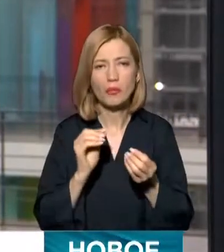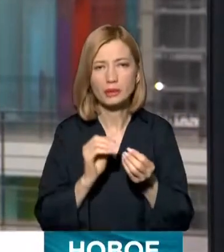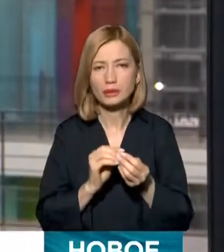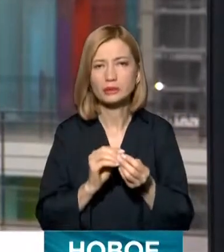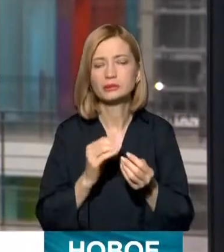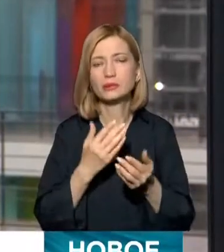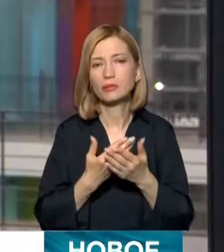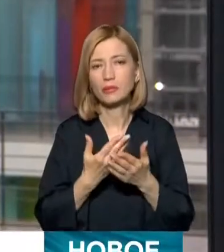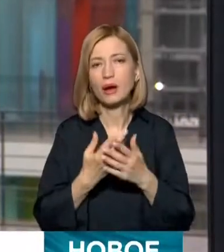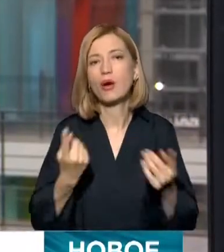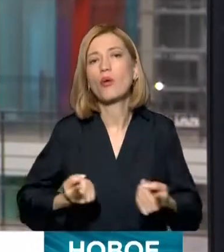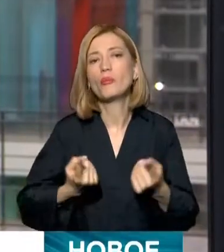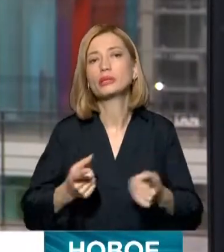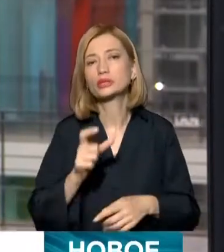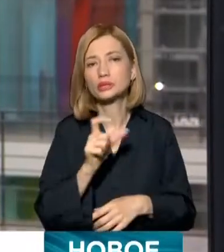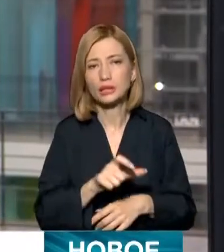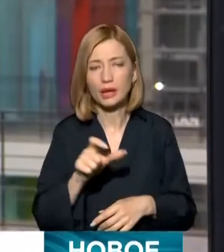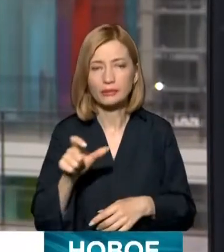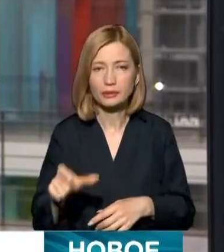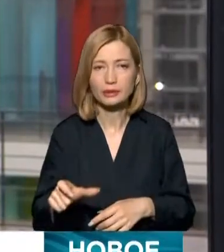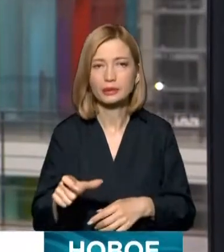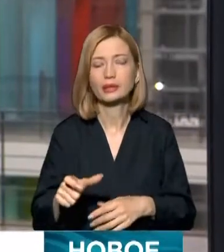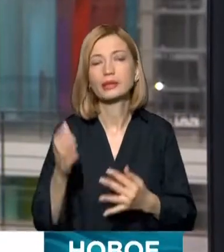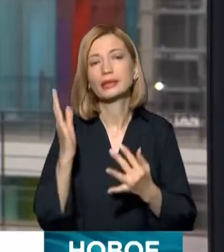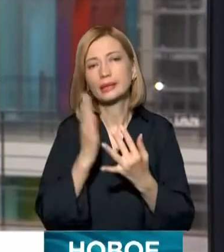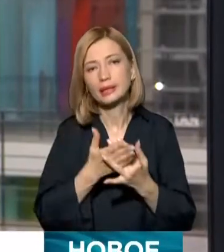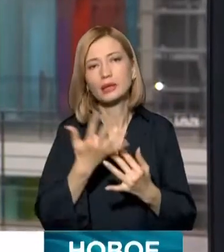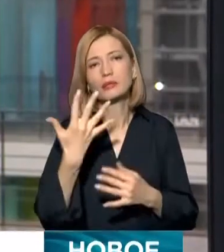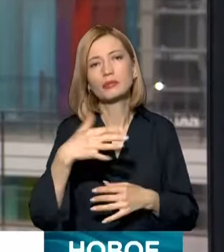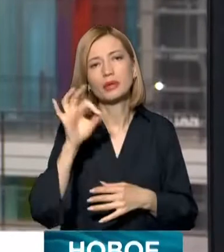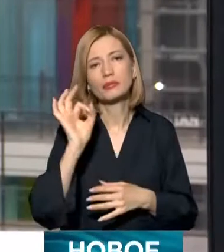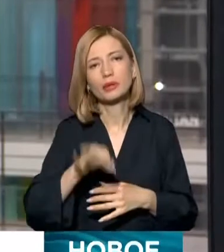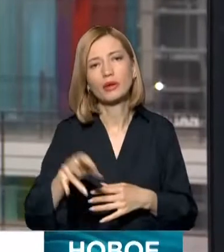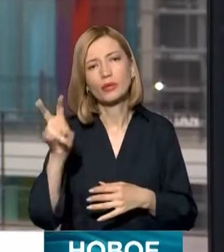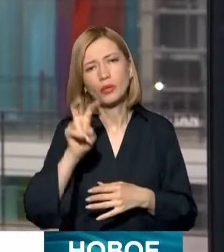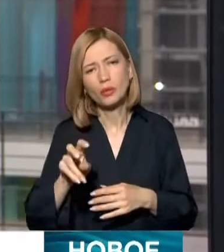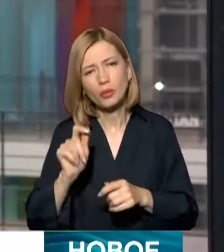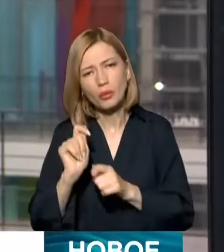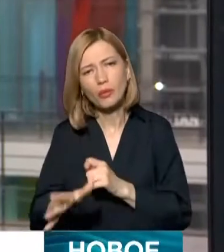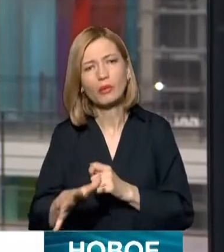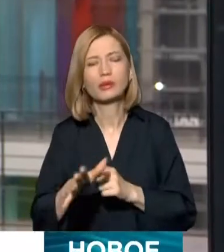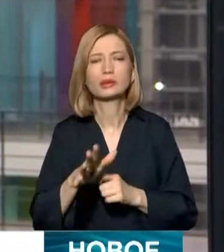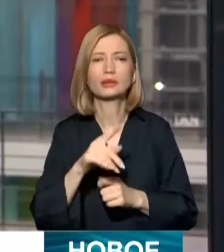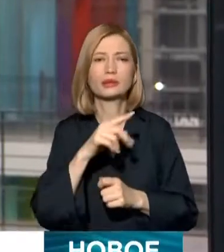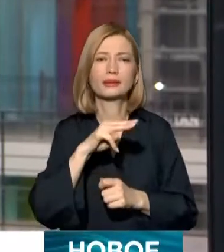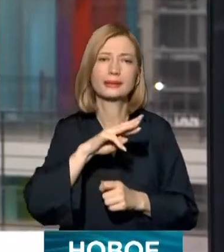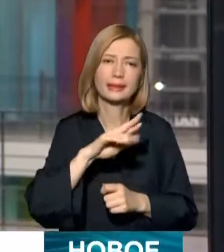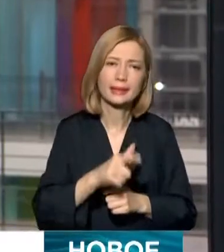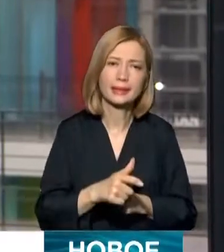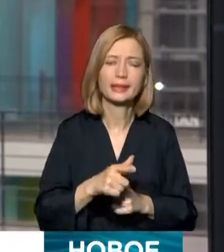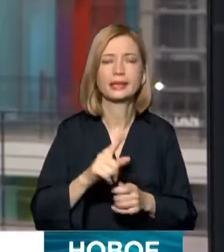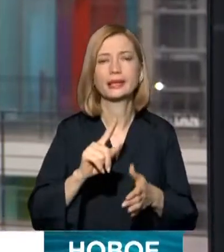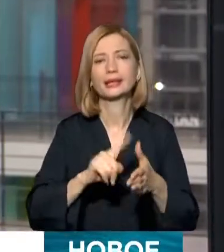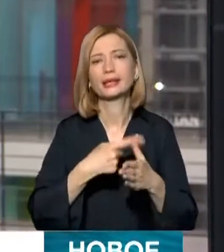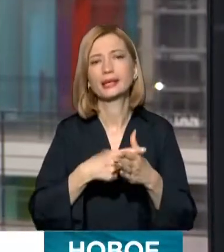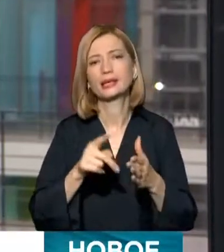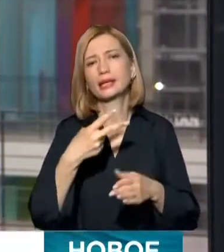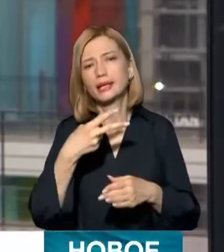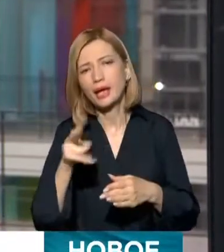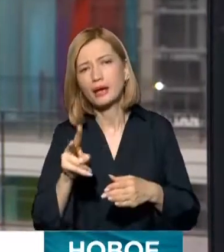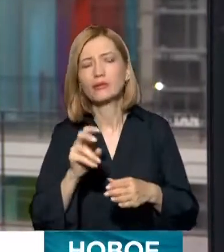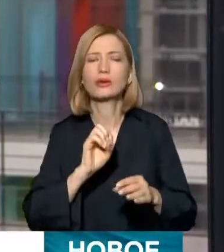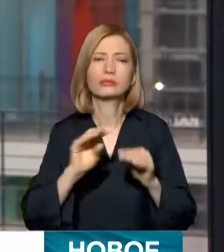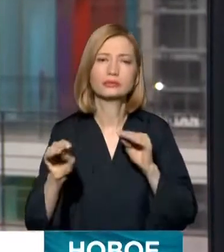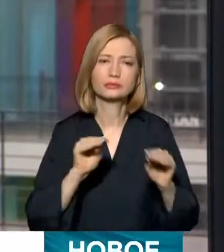есть, наверное, для обычного человека лучше всего там делить. Кто-то 50 на 50 делит, кто-то там 70 на 30. Там определенную корзину своих валют